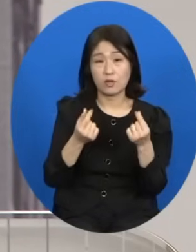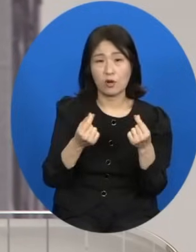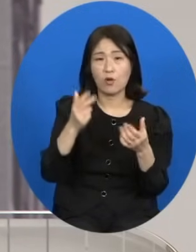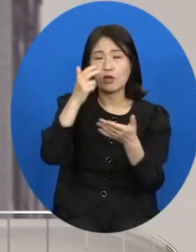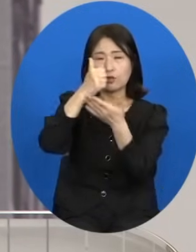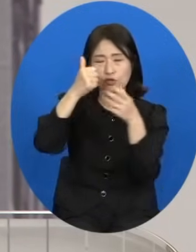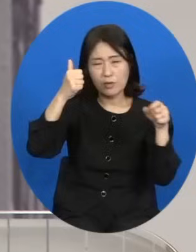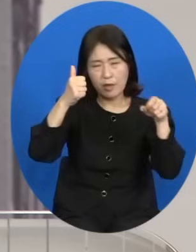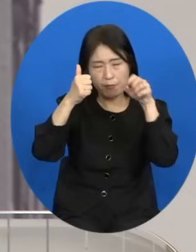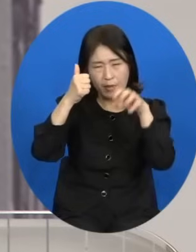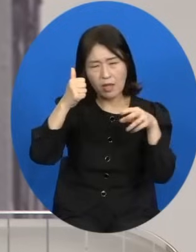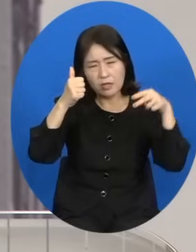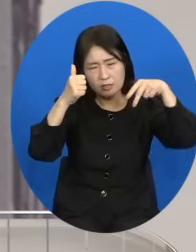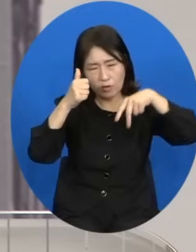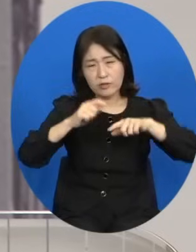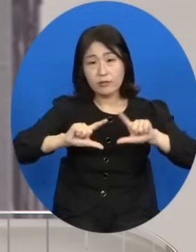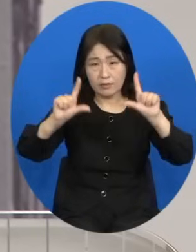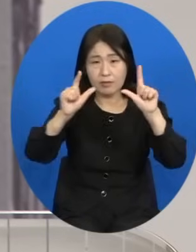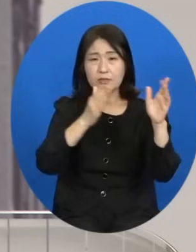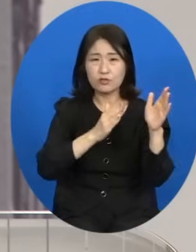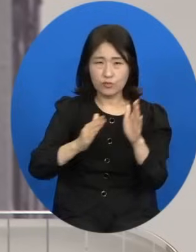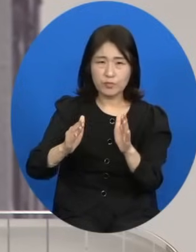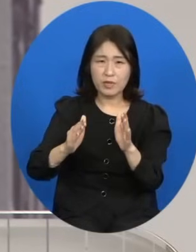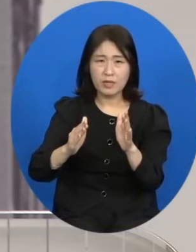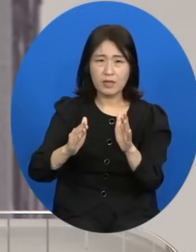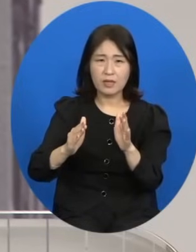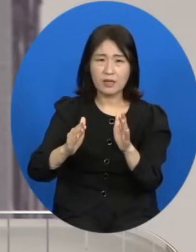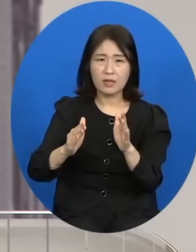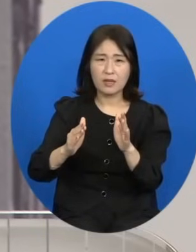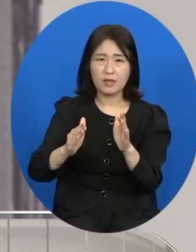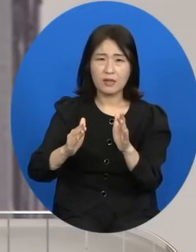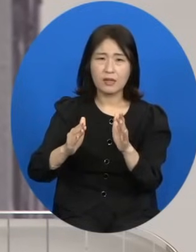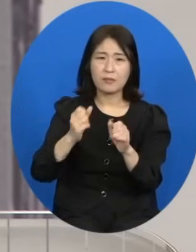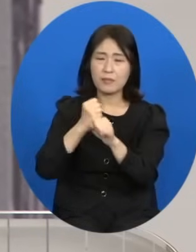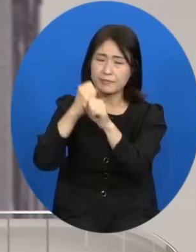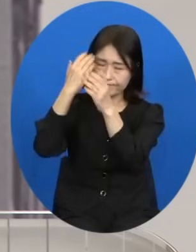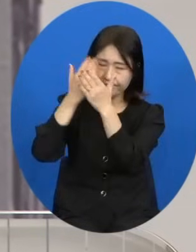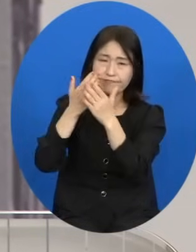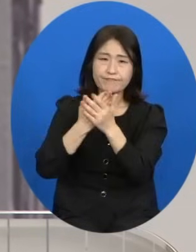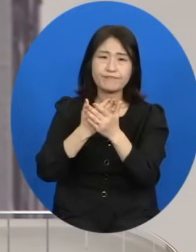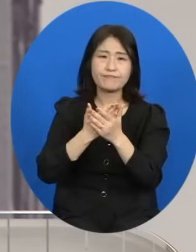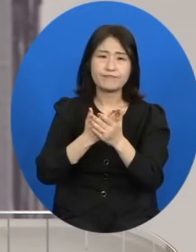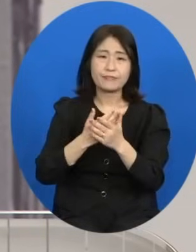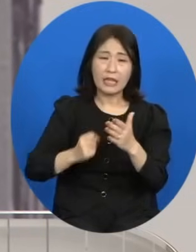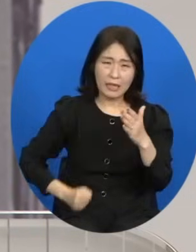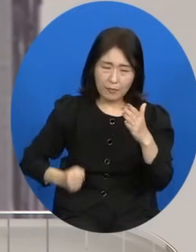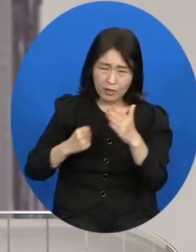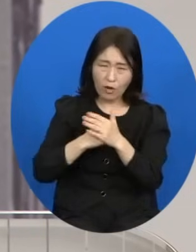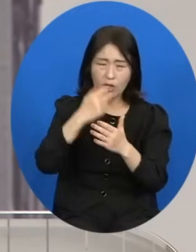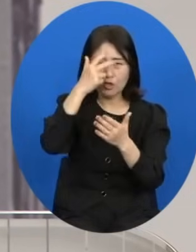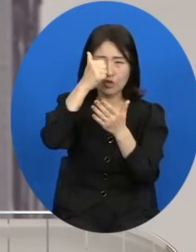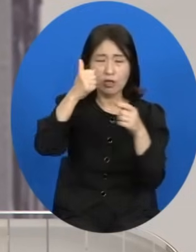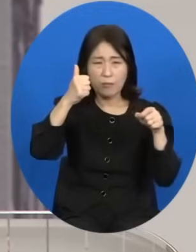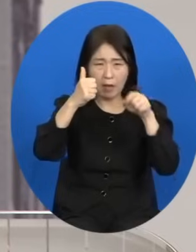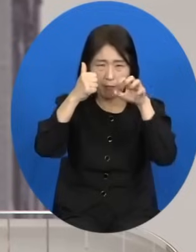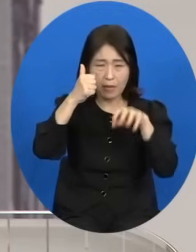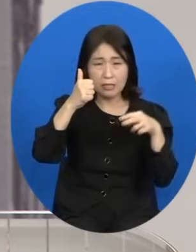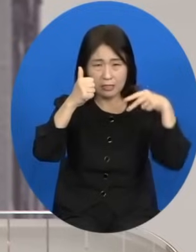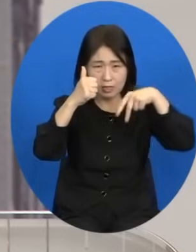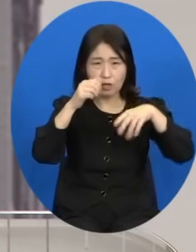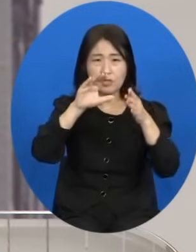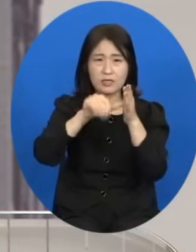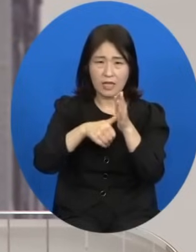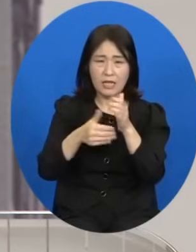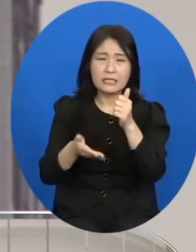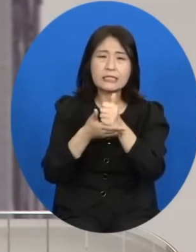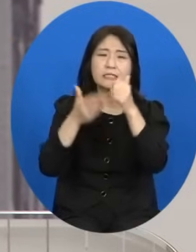하여 주옵소서 부끄러는 자 정말 담대하게 주 앞에 서서 그 칭찬을 다 누린 자가 되게